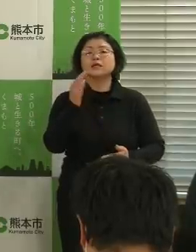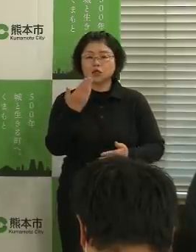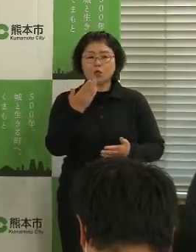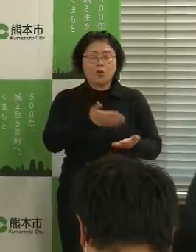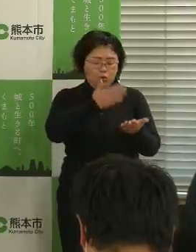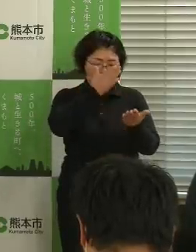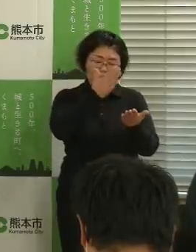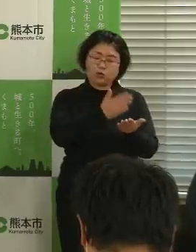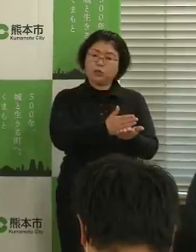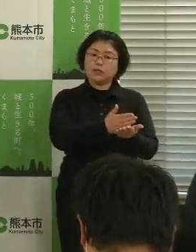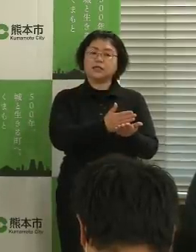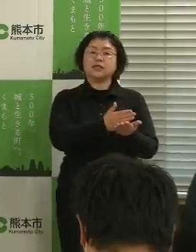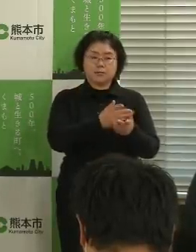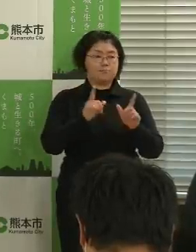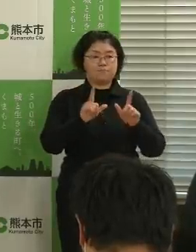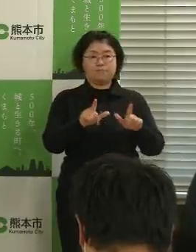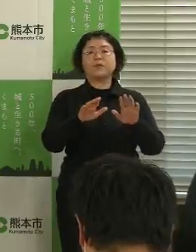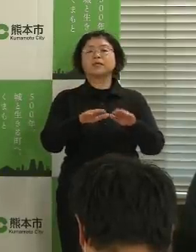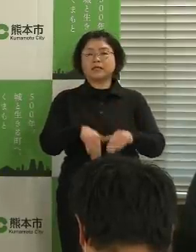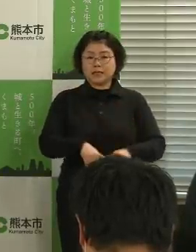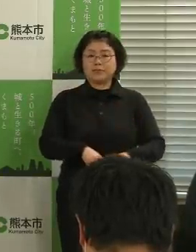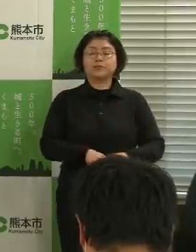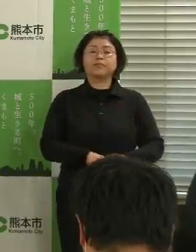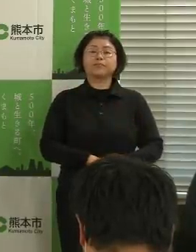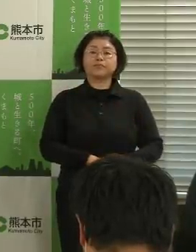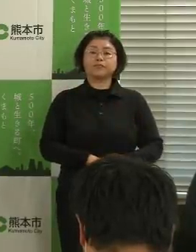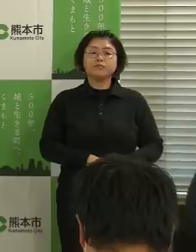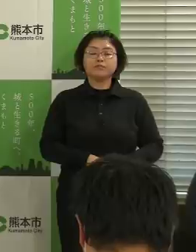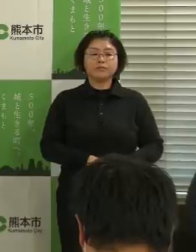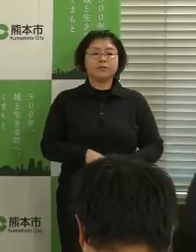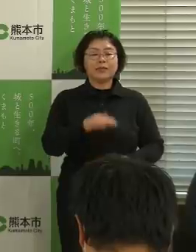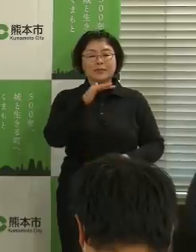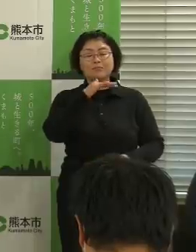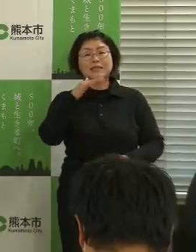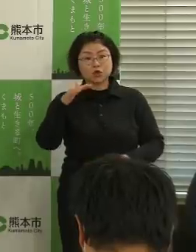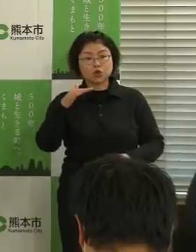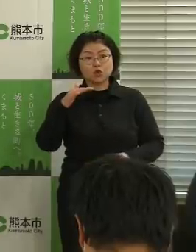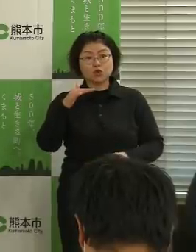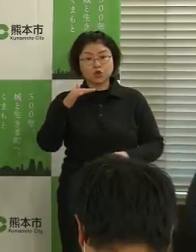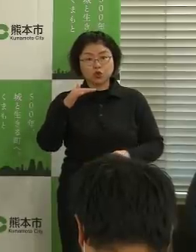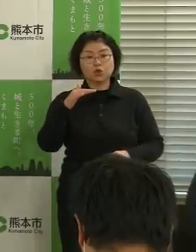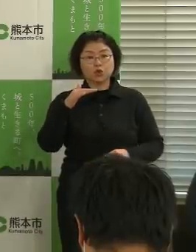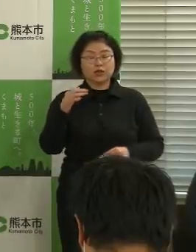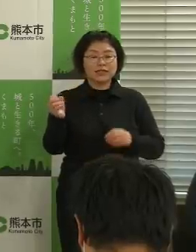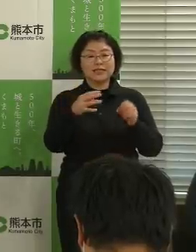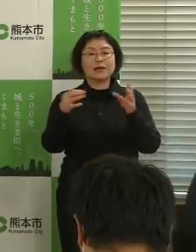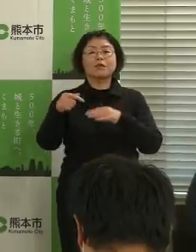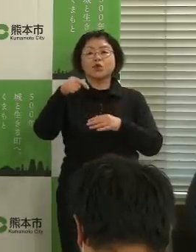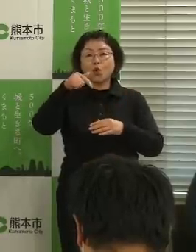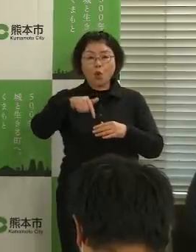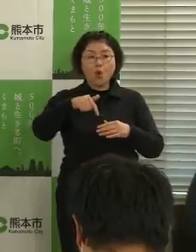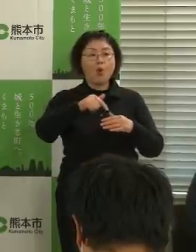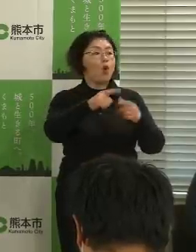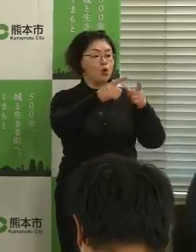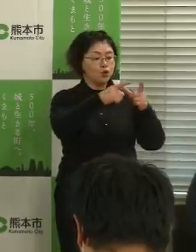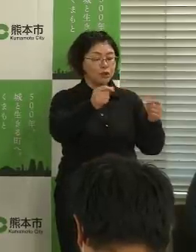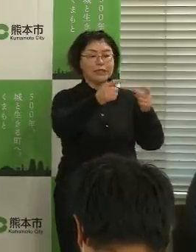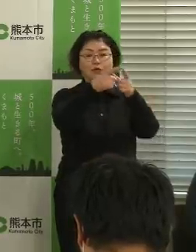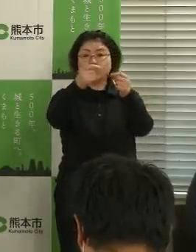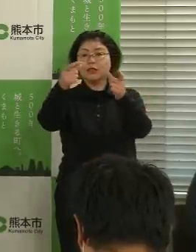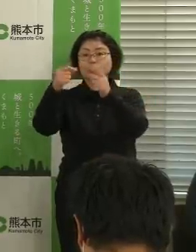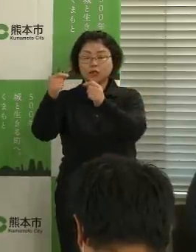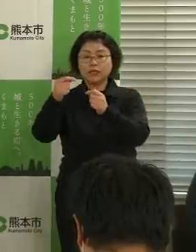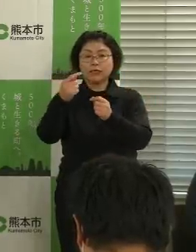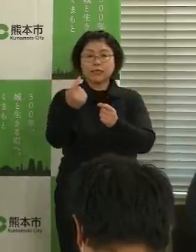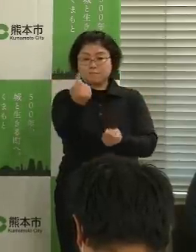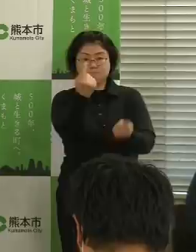中止の判断をしたということでございます。水サミットについては特にあの関係機関、国をまたいでですね、関